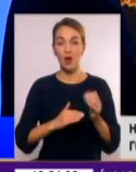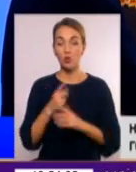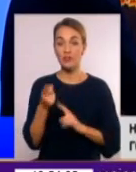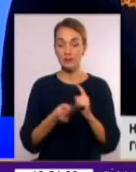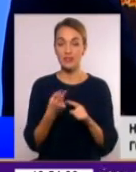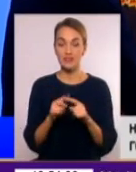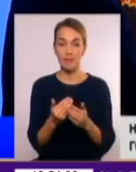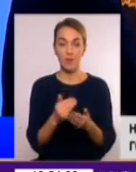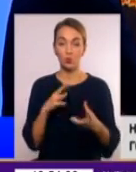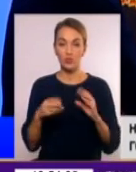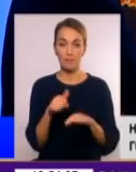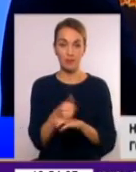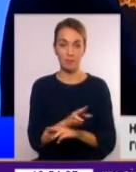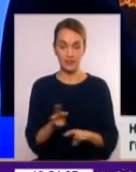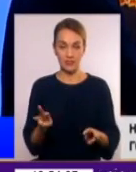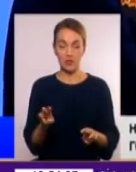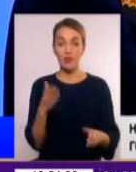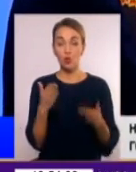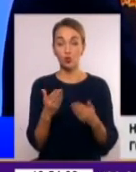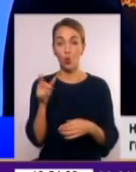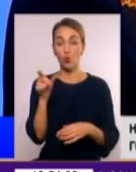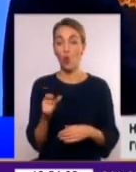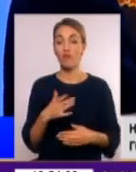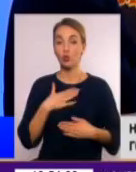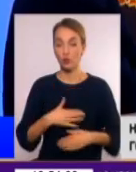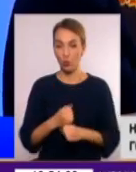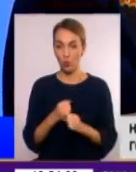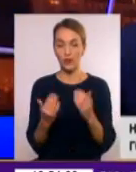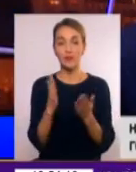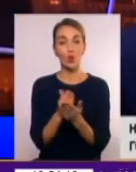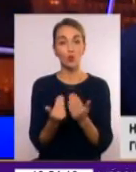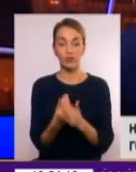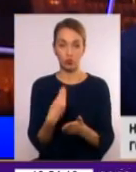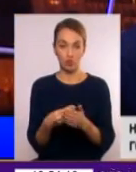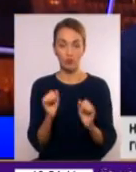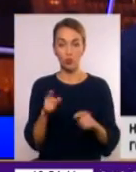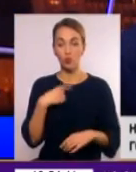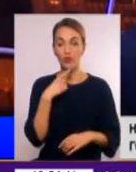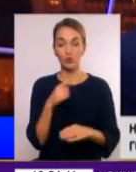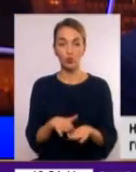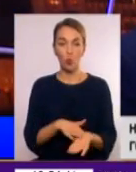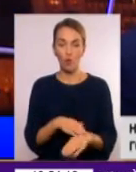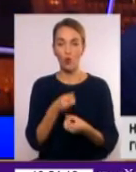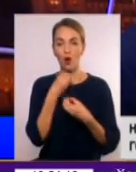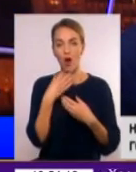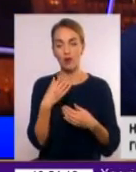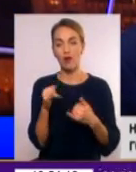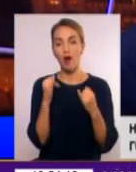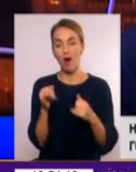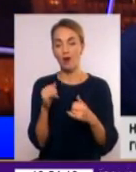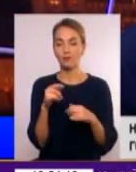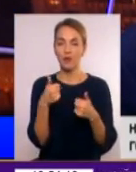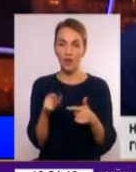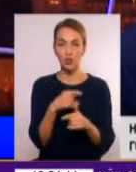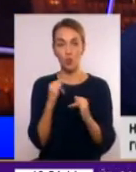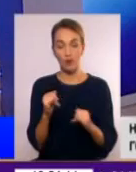це передусім прем'єр-міністр. Угу. Чому? Тому що якщо його влаштовує робота, є новий бюджет. Можна говорити довго, там, гарний він чи поганий, але те,